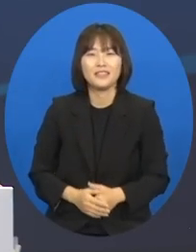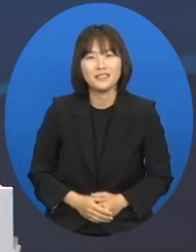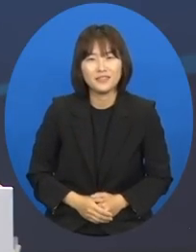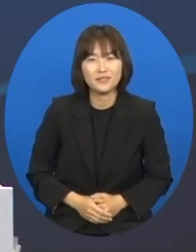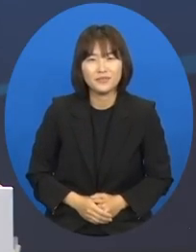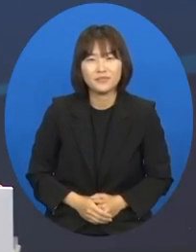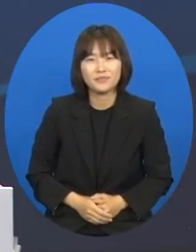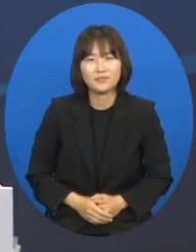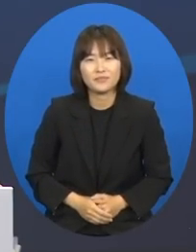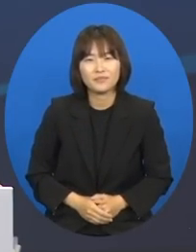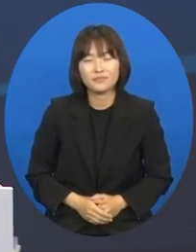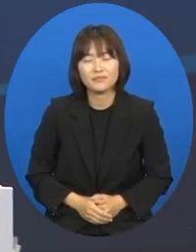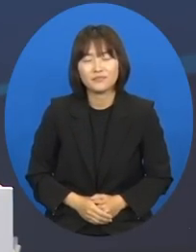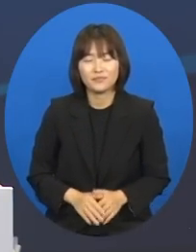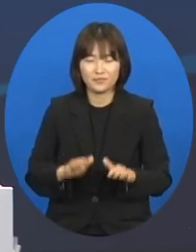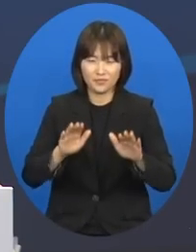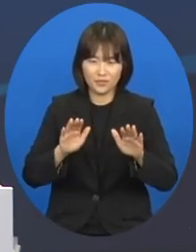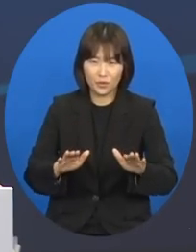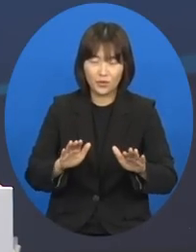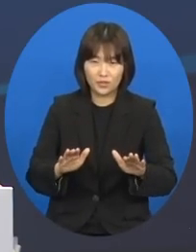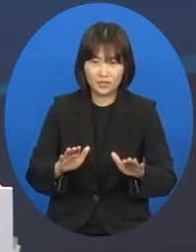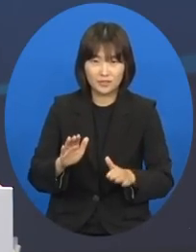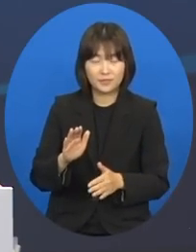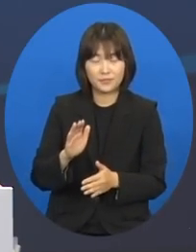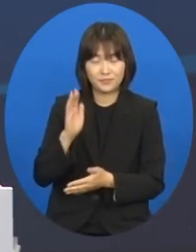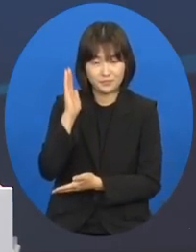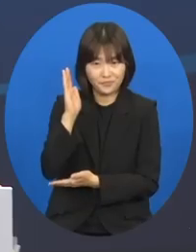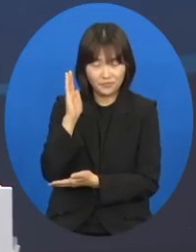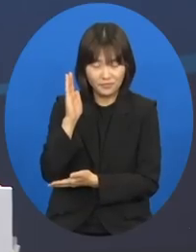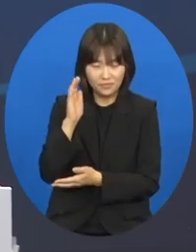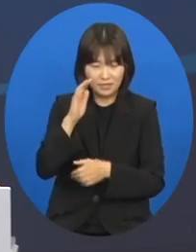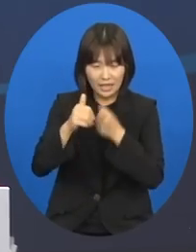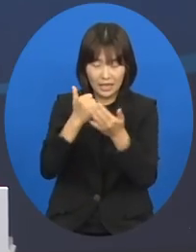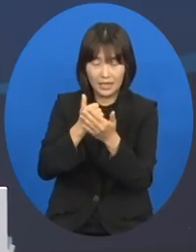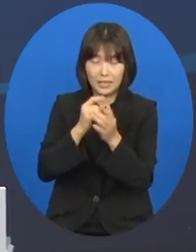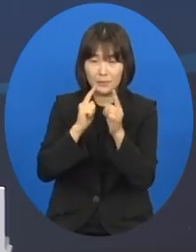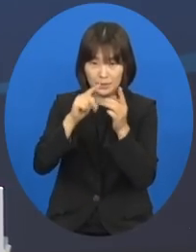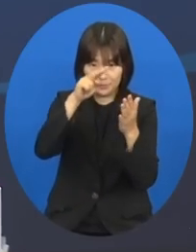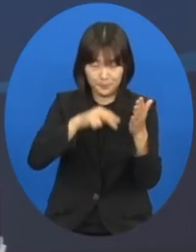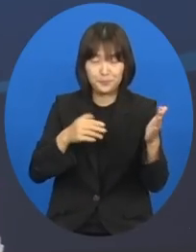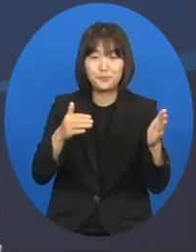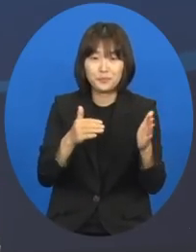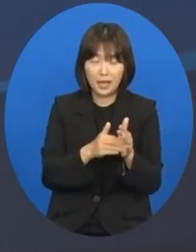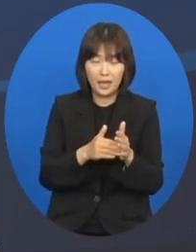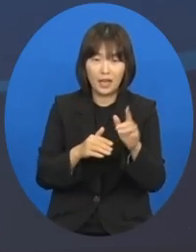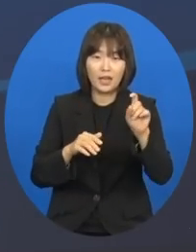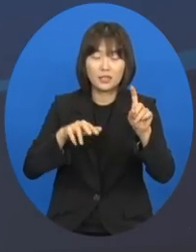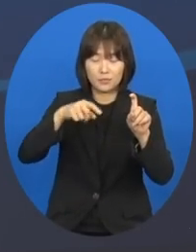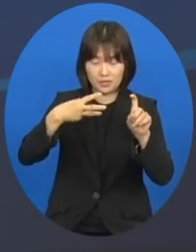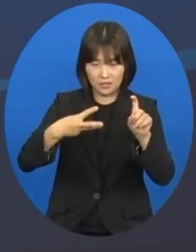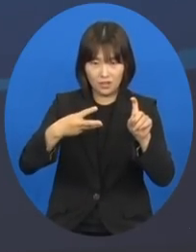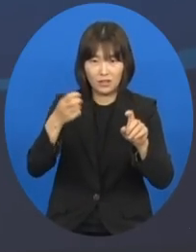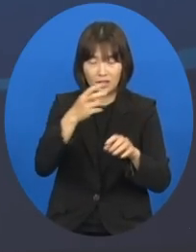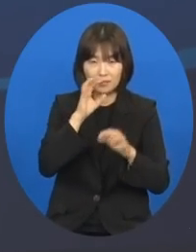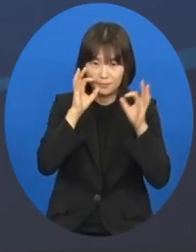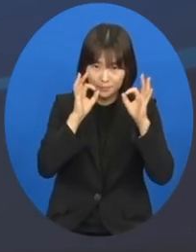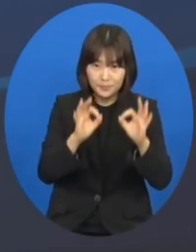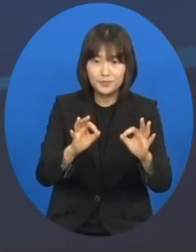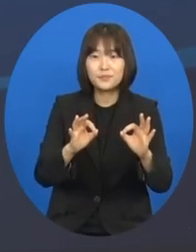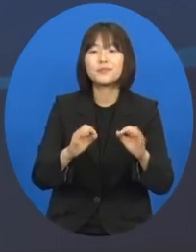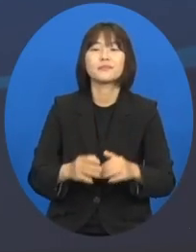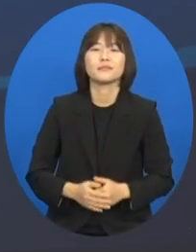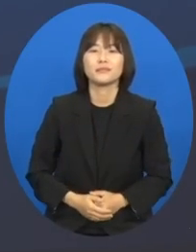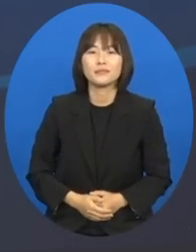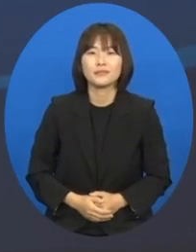네 오늘 말씀에 우리가 함께 읽었는데요 11절을 다시 한번 읽어 볼까요 11절